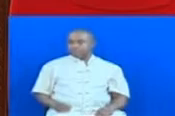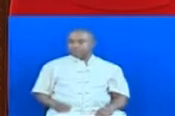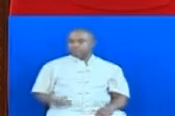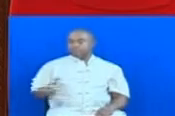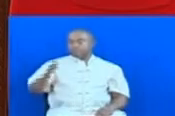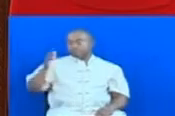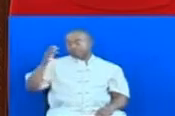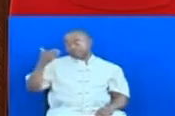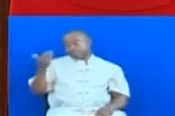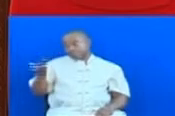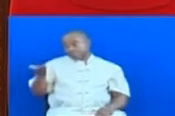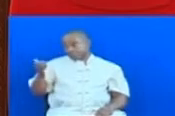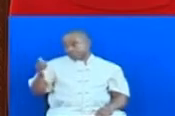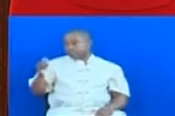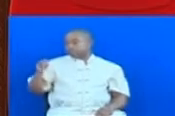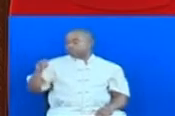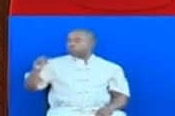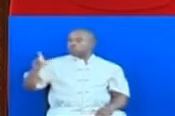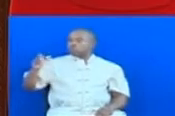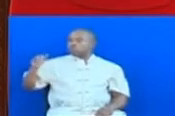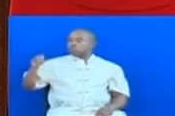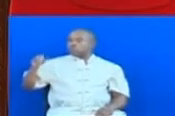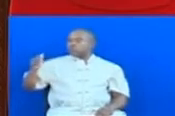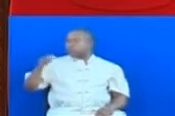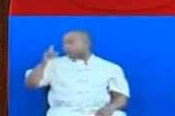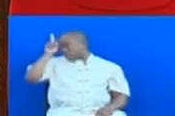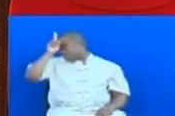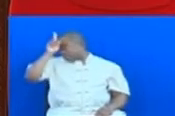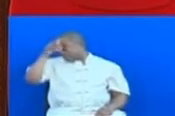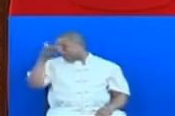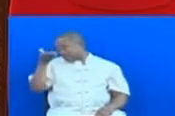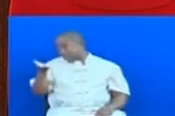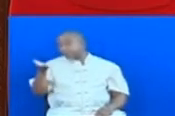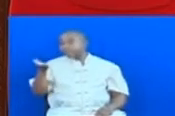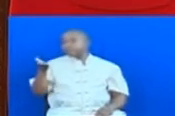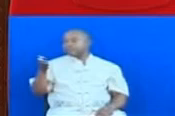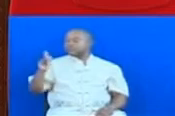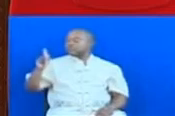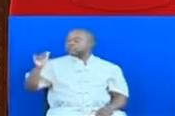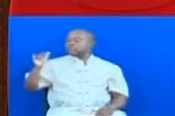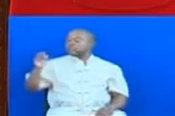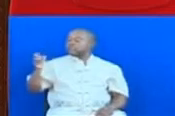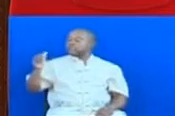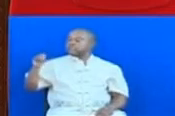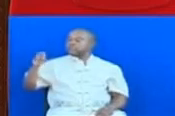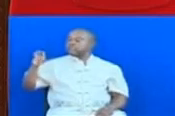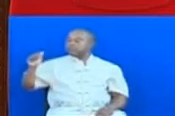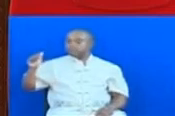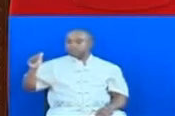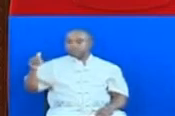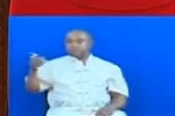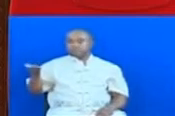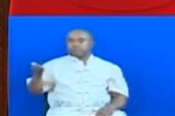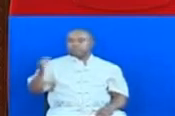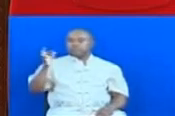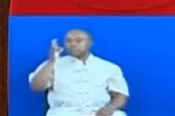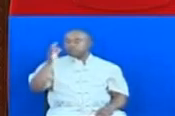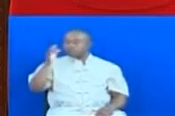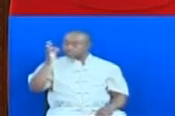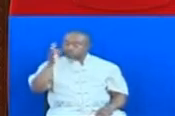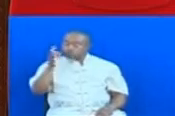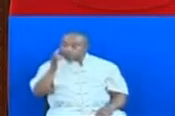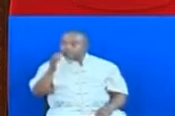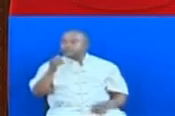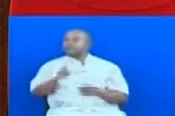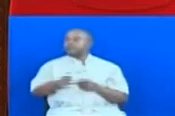Mheshimiwa Usna Mlima; Mheshimiwa Profesa Jumanne Kishimba; Mheshimiwa Ikupa Alex; Mheshimiwa Dr.